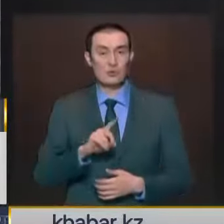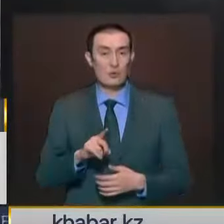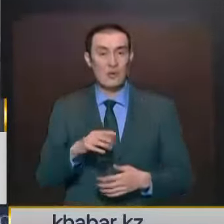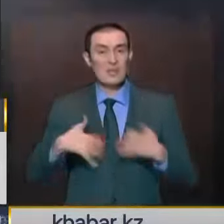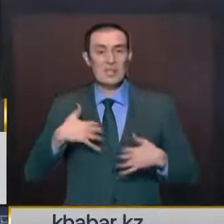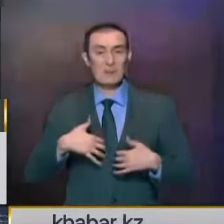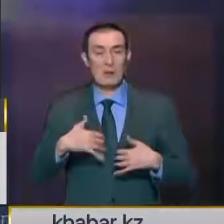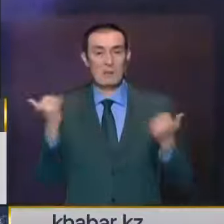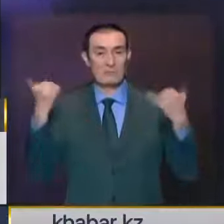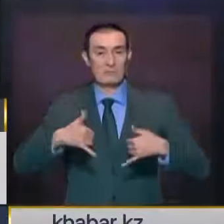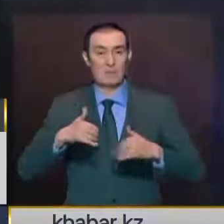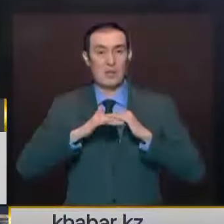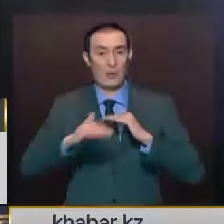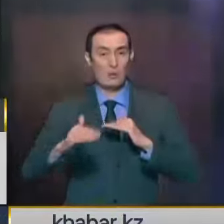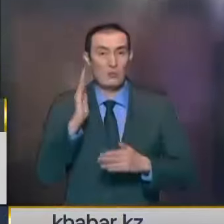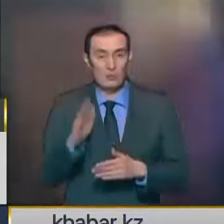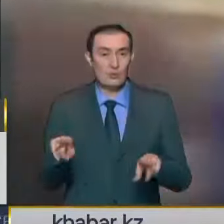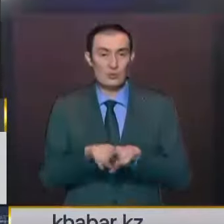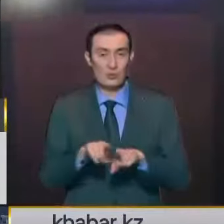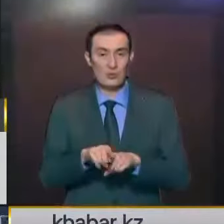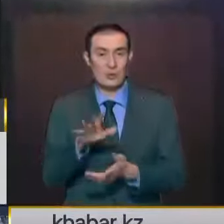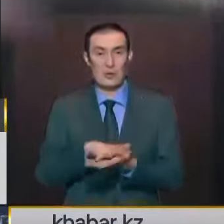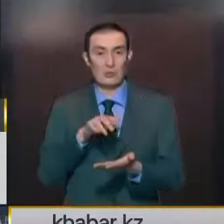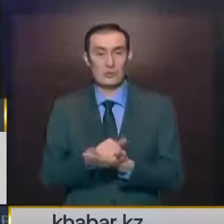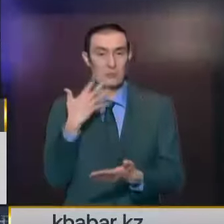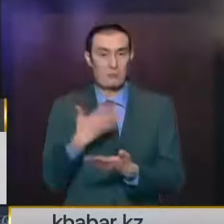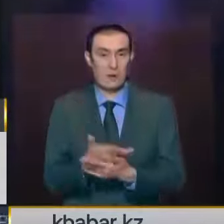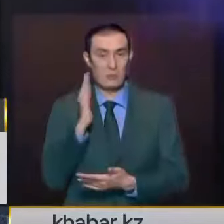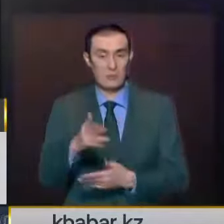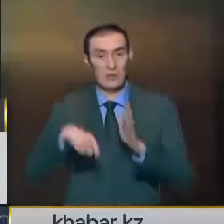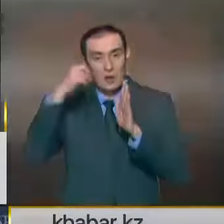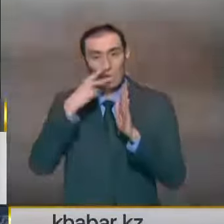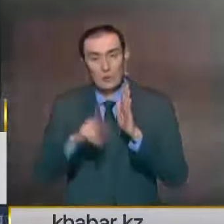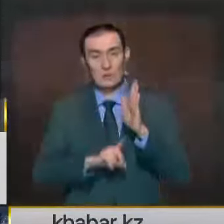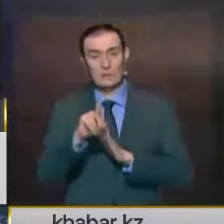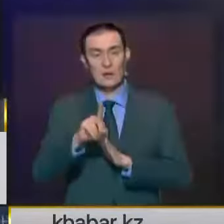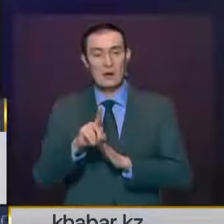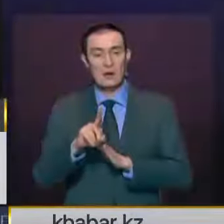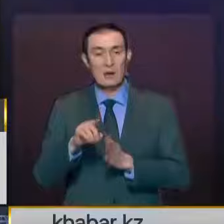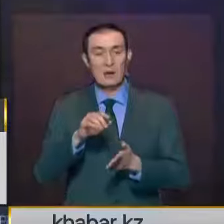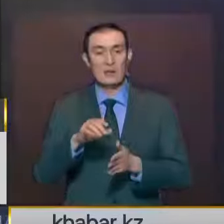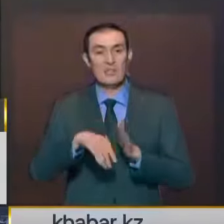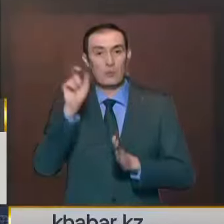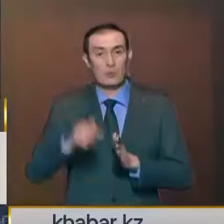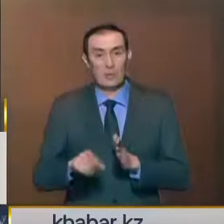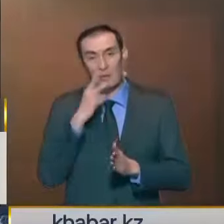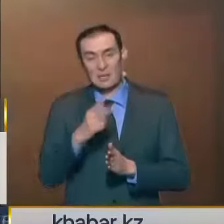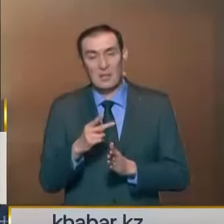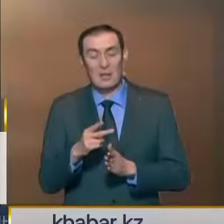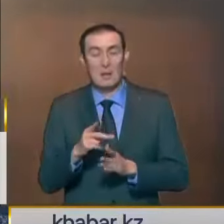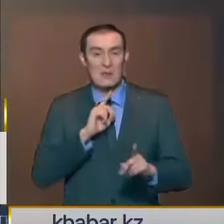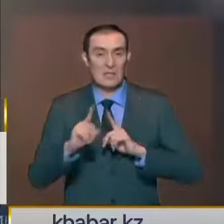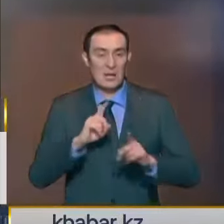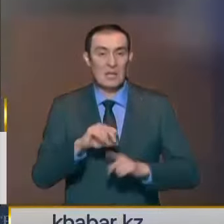наспех уложено дорожное покрытие также быстро разрушится этот ролик запустил в своём аккаунте депутат областного маслихата